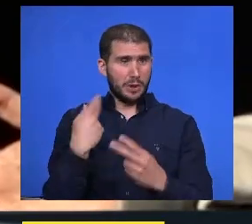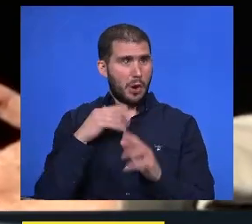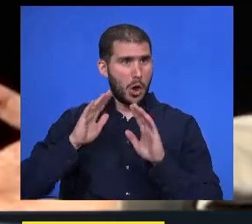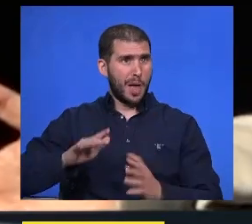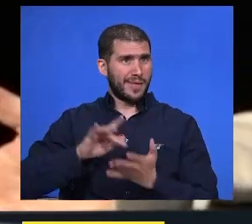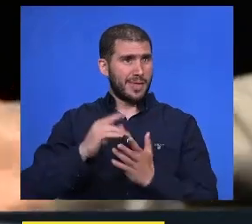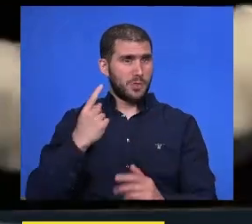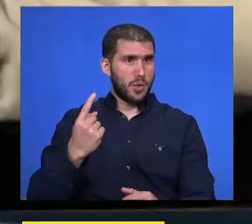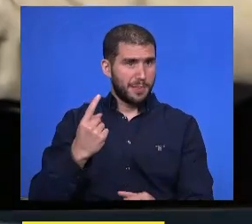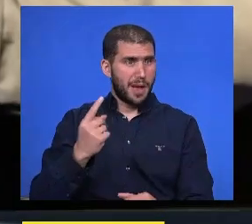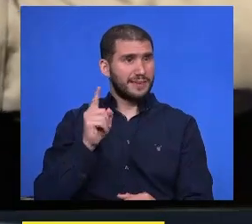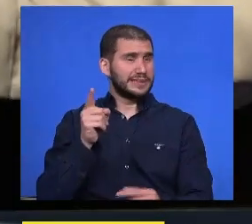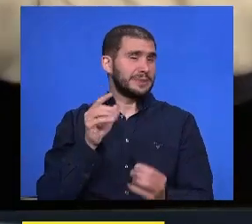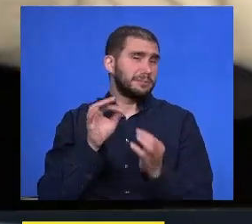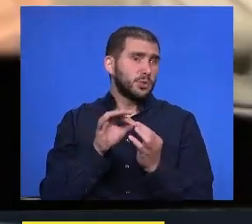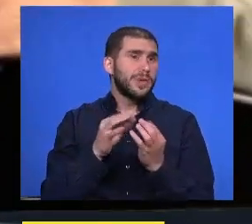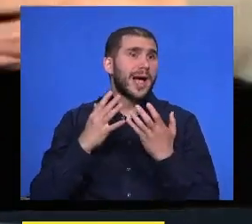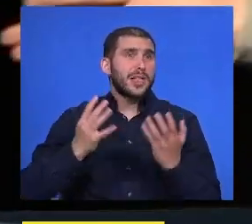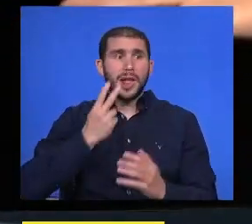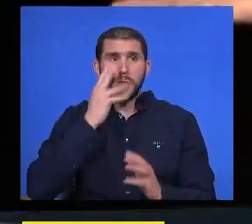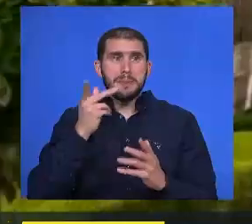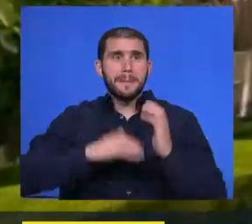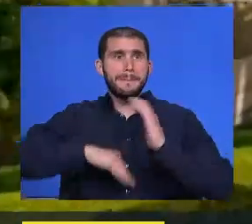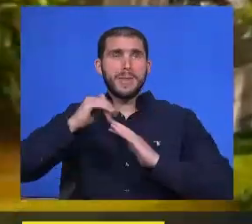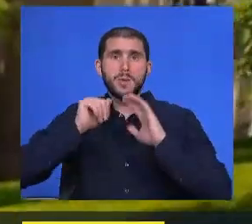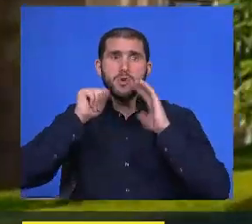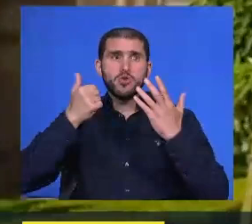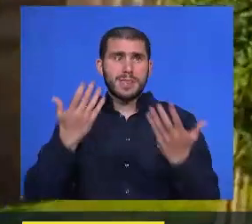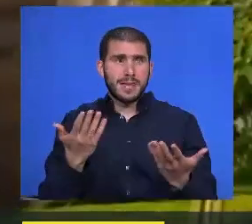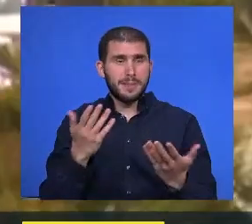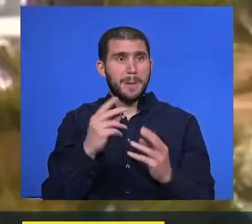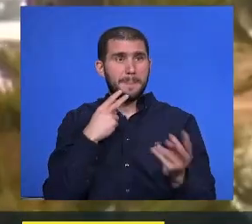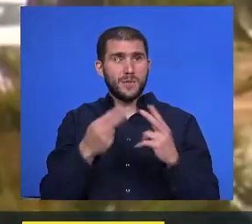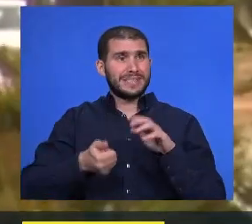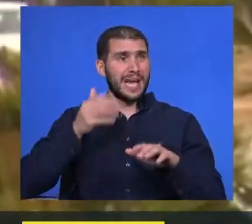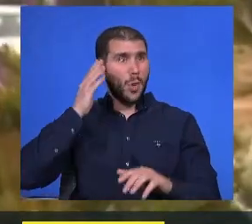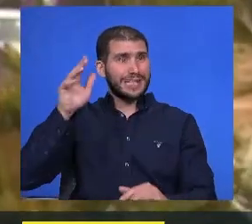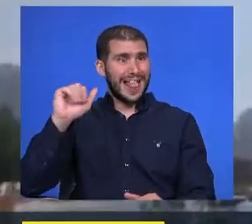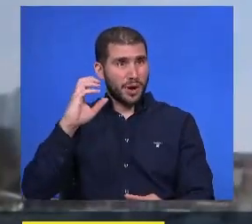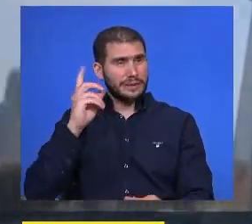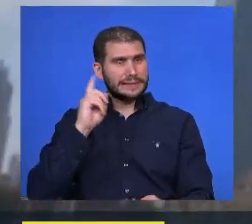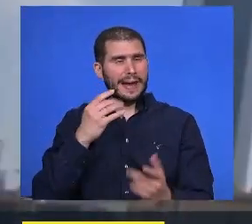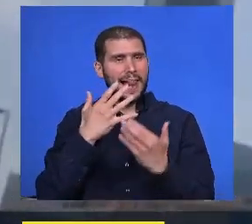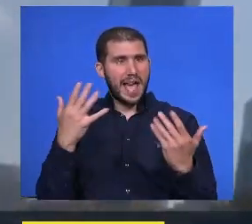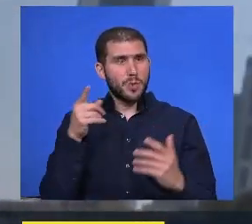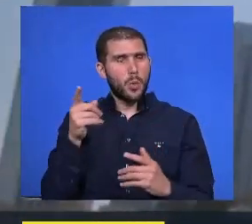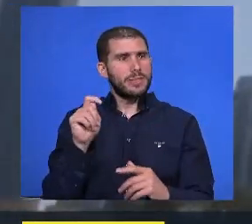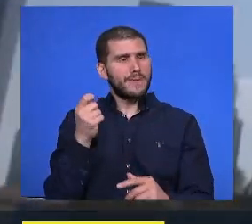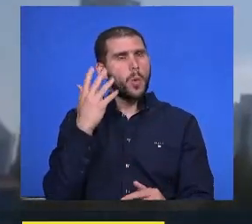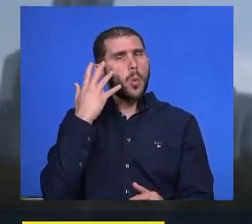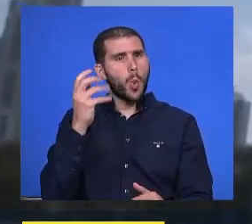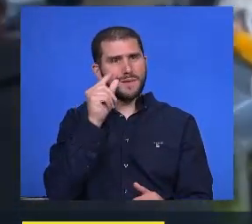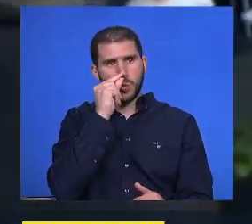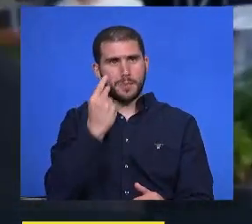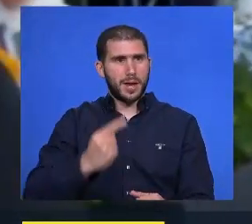המקום הזה, אבל זה פשוט אדיר לראות מה הם בנו בשש שנים. בתגובה, שר החוץ אלי כהן נאלץ להבהיר שהוא דווקא אוהב את